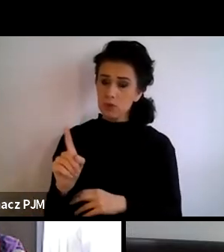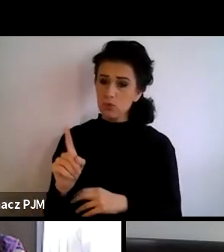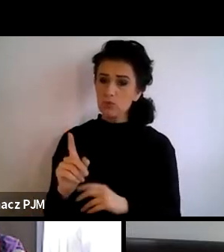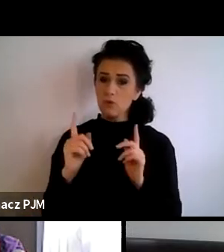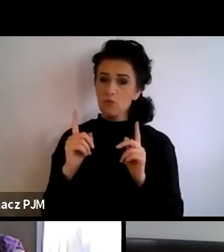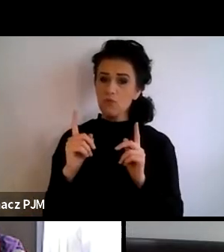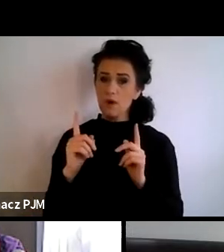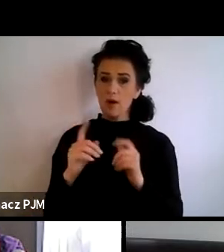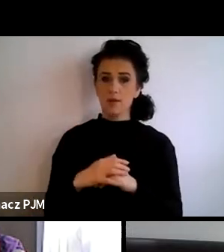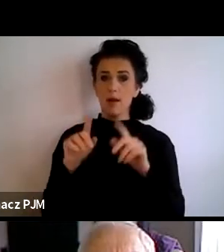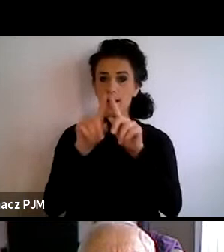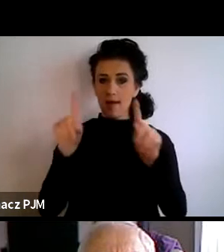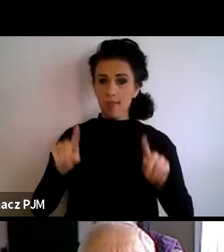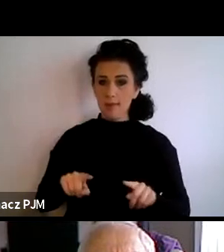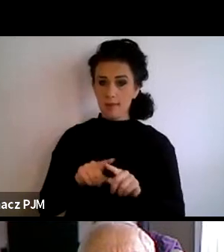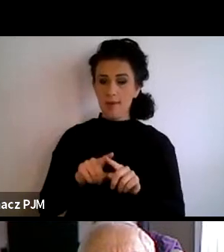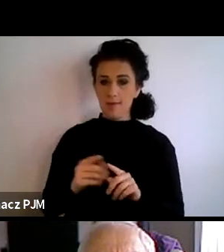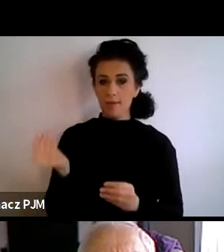ankiety.